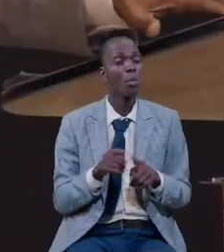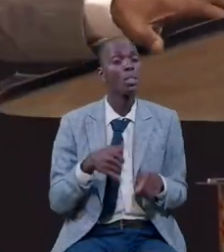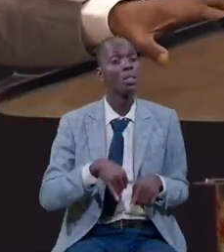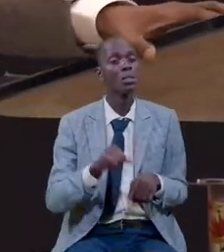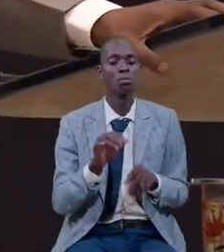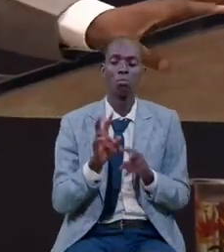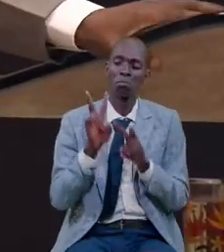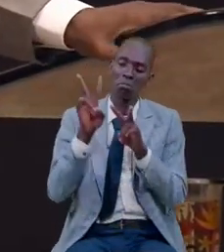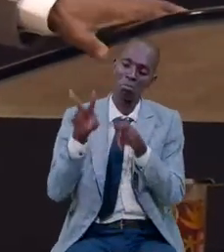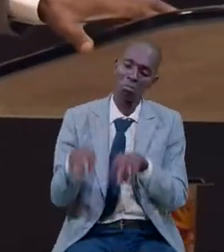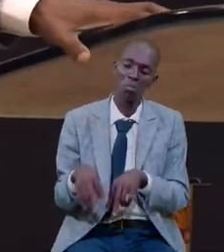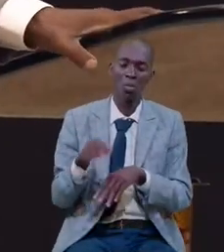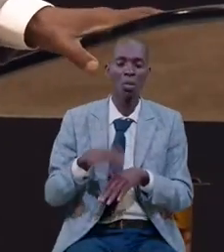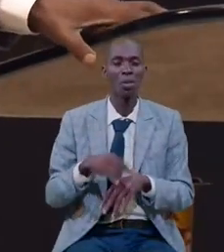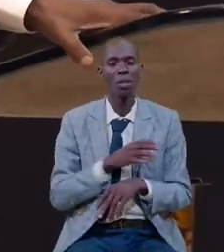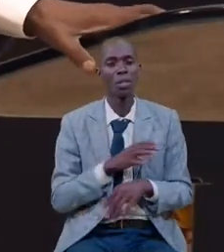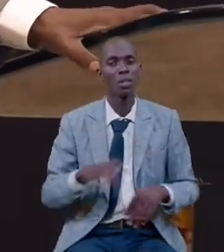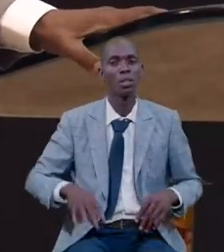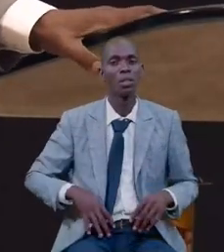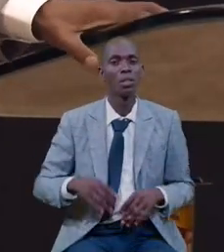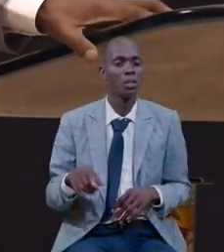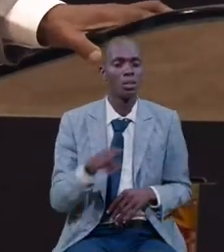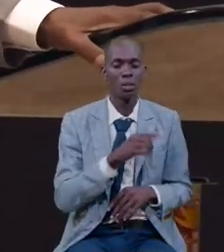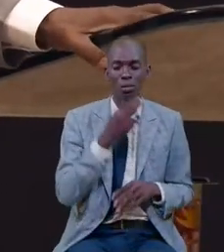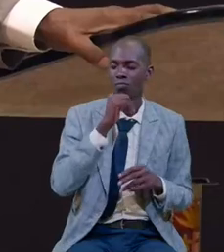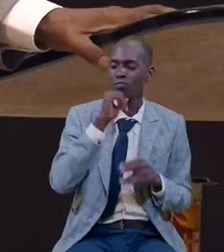lui. Ils l'ont dénigré